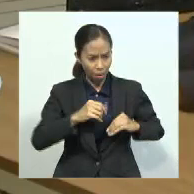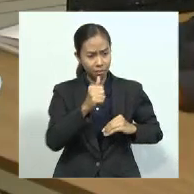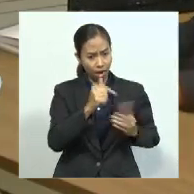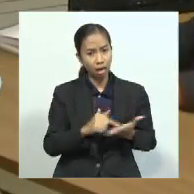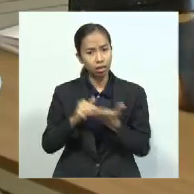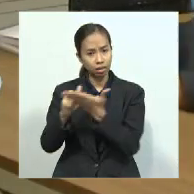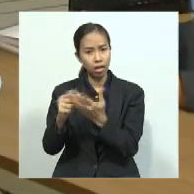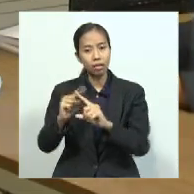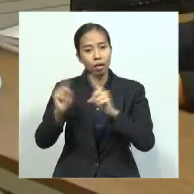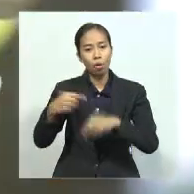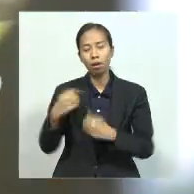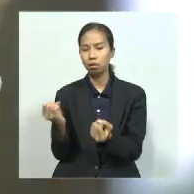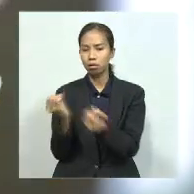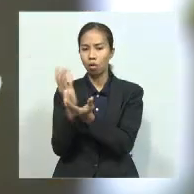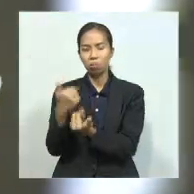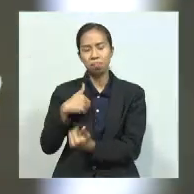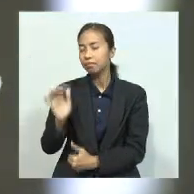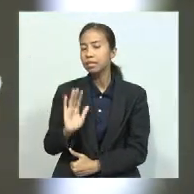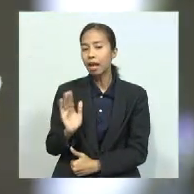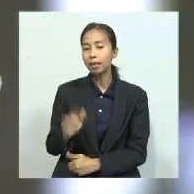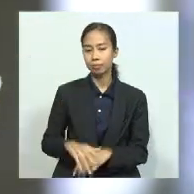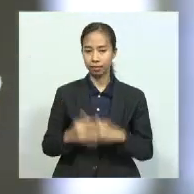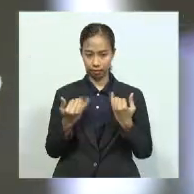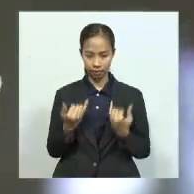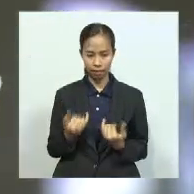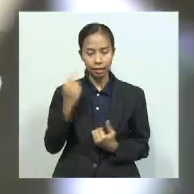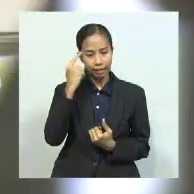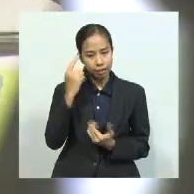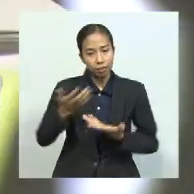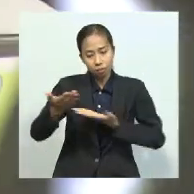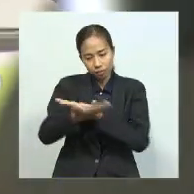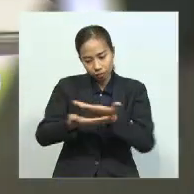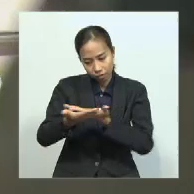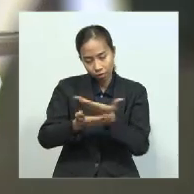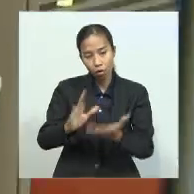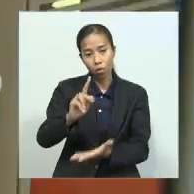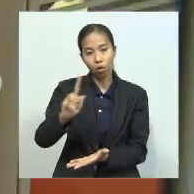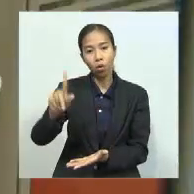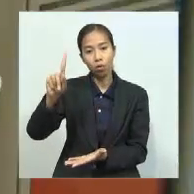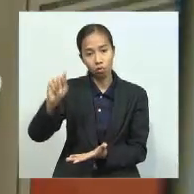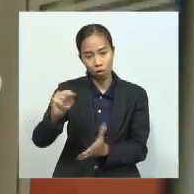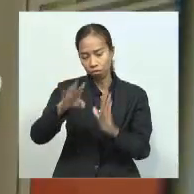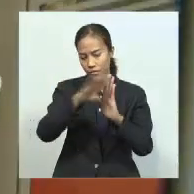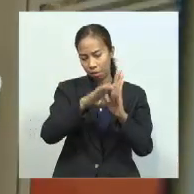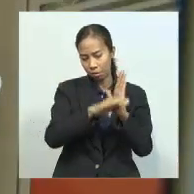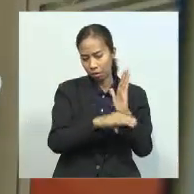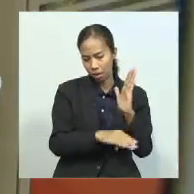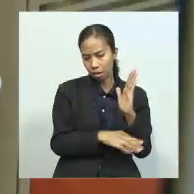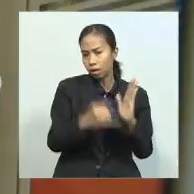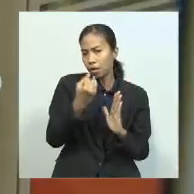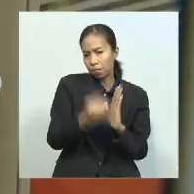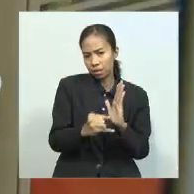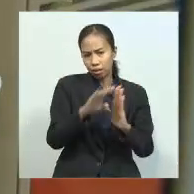การอันเป็นปฏิปักษ์ต่อการปกครองและเห็นว่าการพิจารณาคดีของกกต.ข้ามขั้นตอนไม่ชอบด้วยกฎหมาย